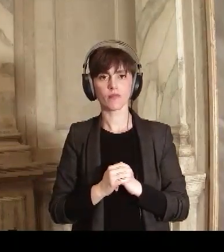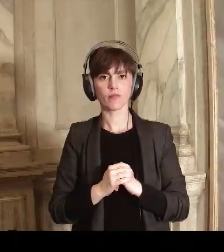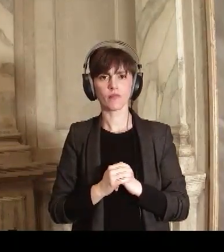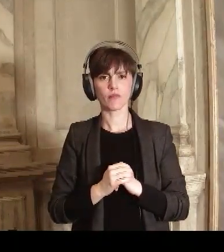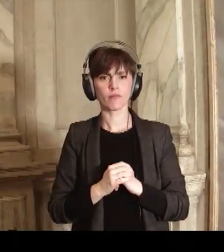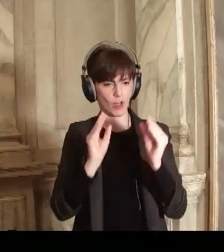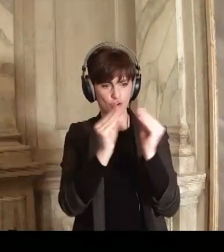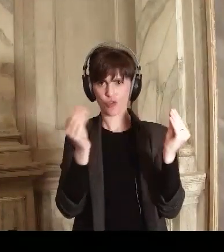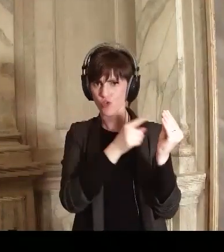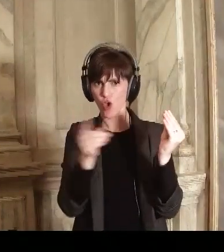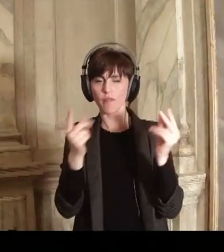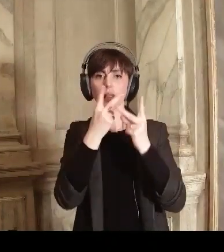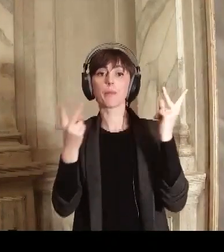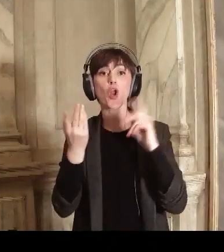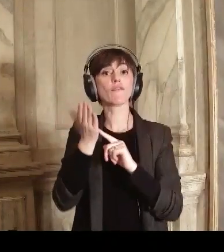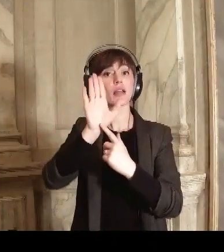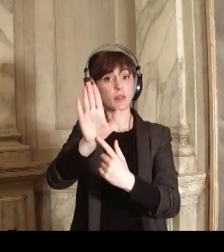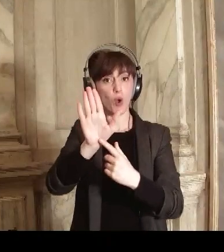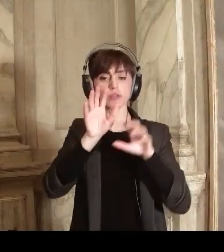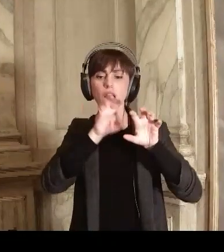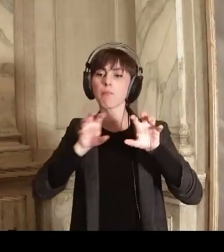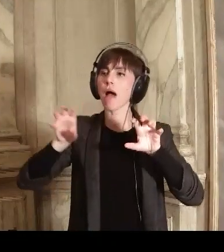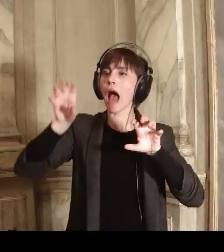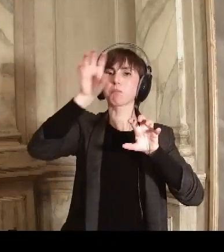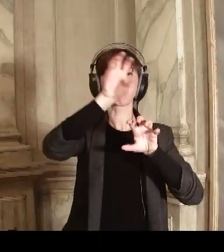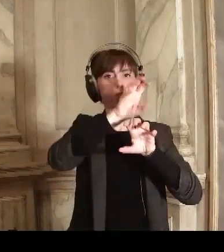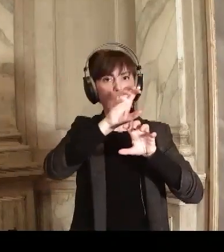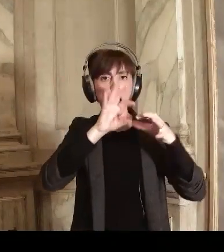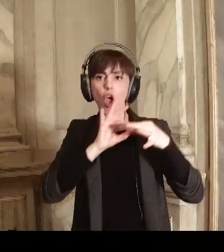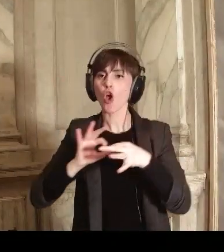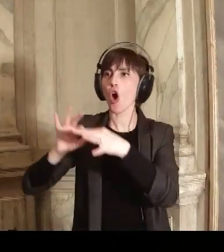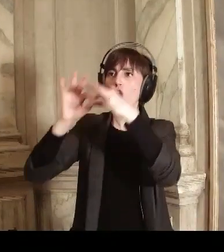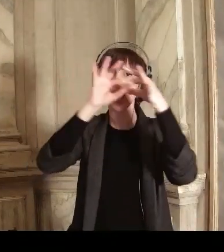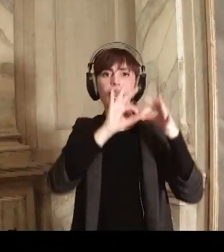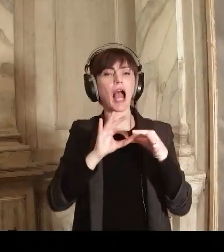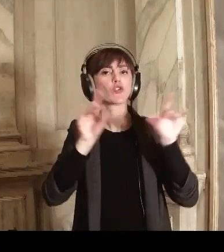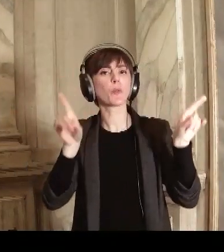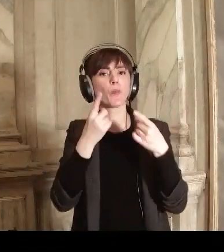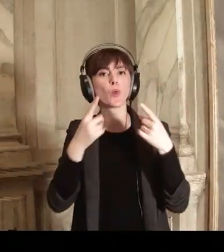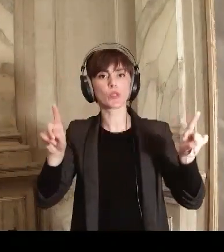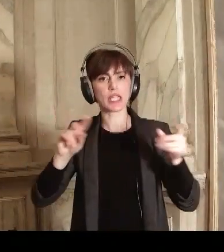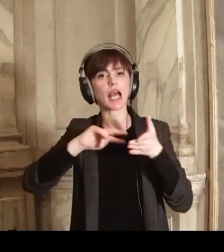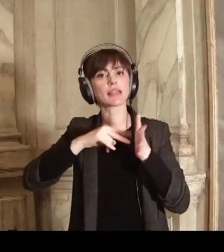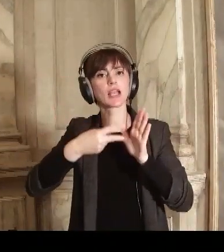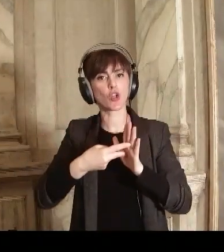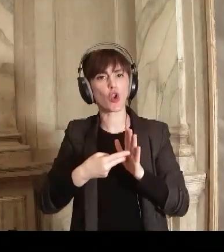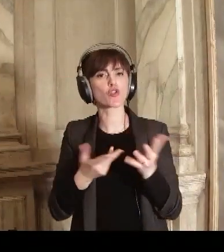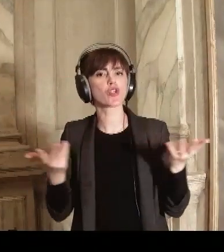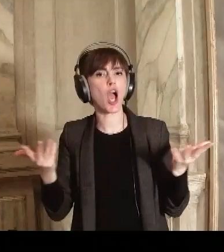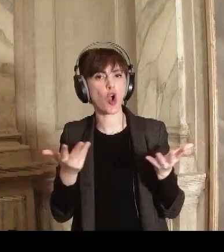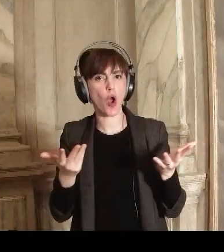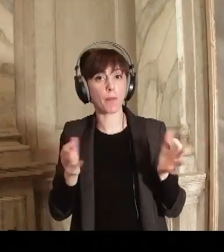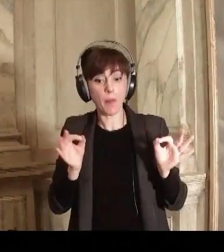dei territori che legano musica e tecnologia e visitare insieme al pubblico i nuovi orizzonti compositivi del nostro